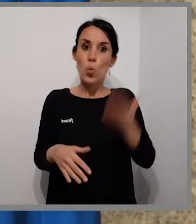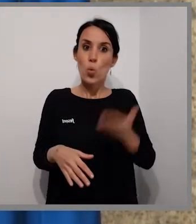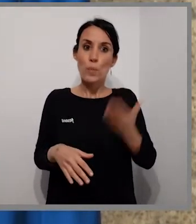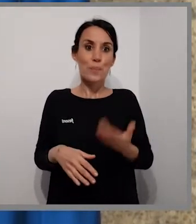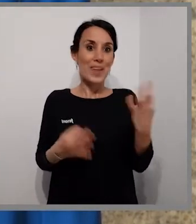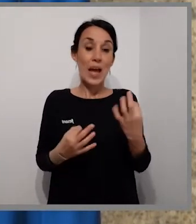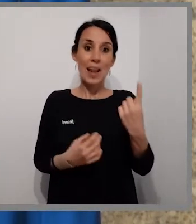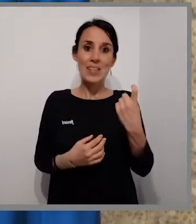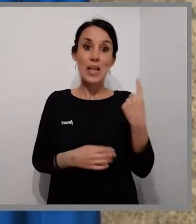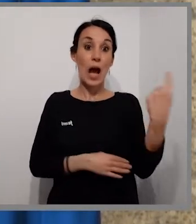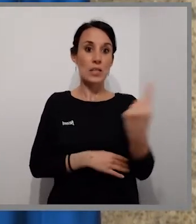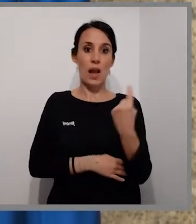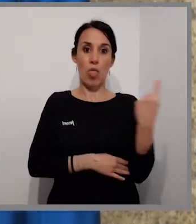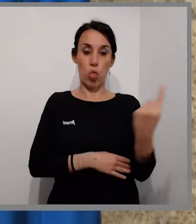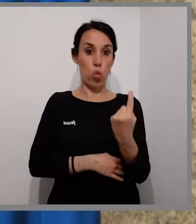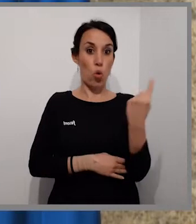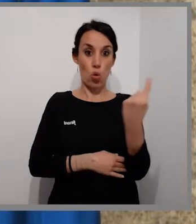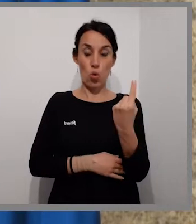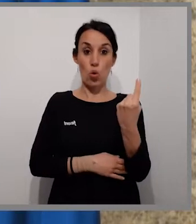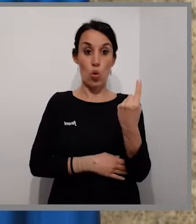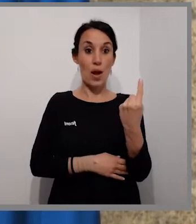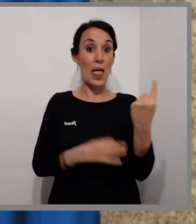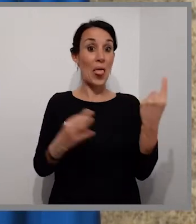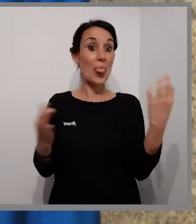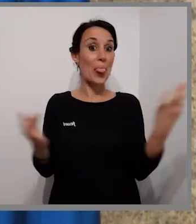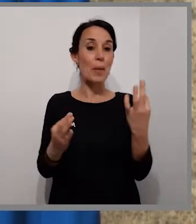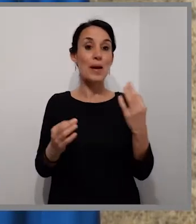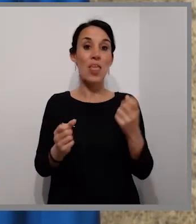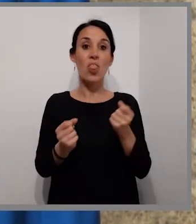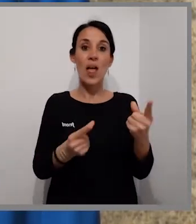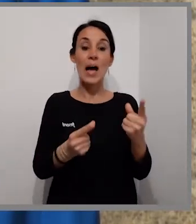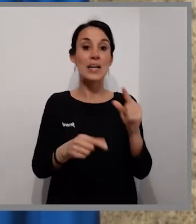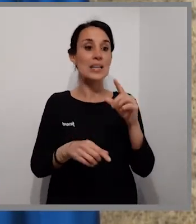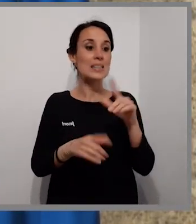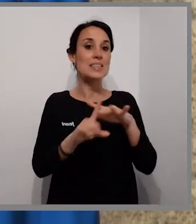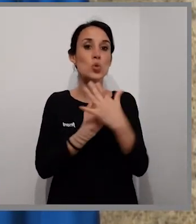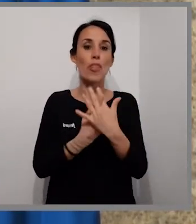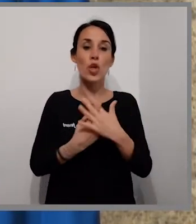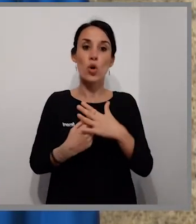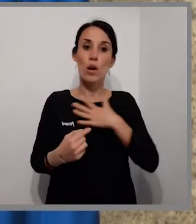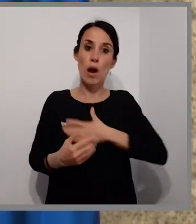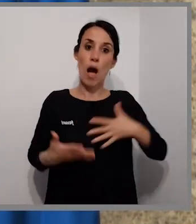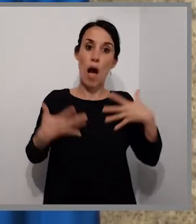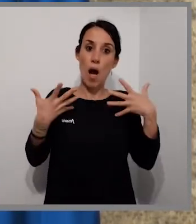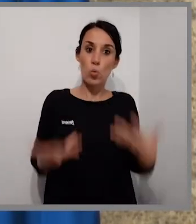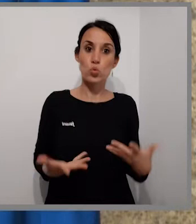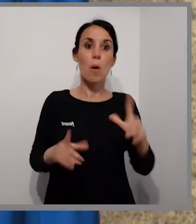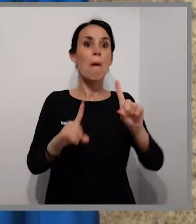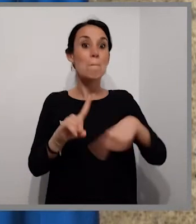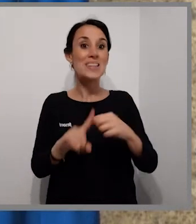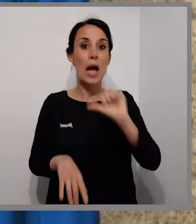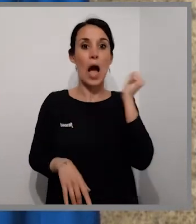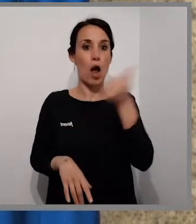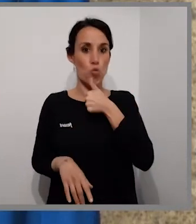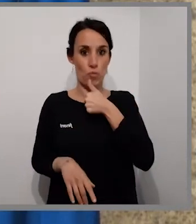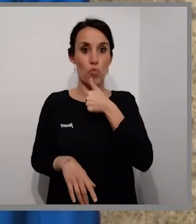és important que estiguin aïllades, és fonamental que tinguin, a més, una situació de confort i que tinguin una situació